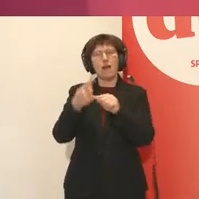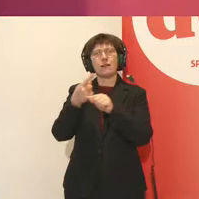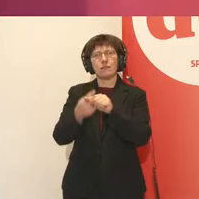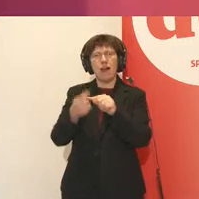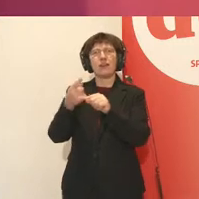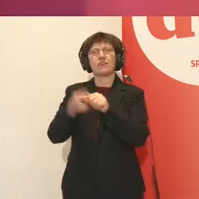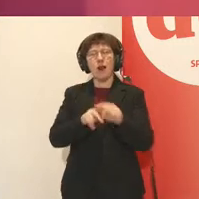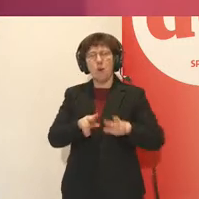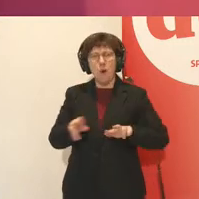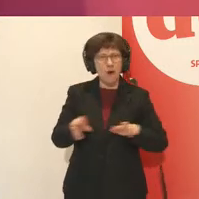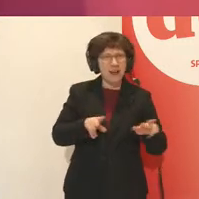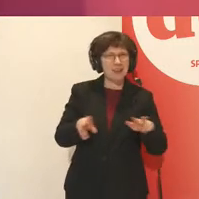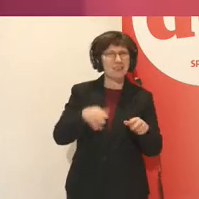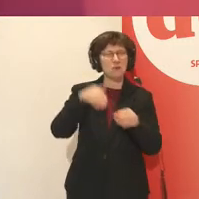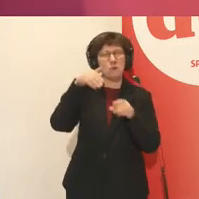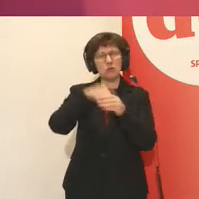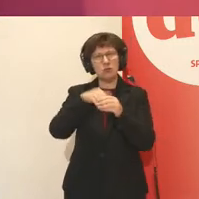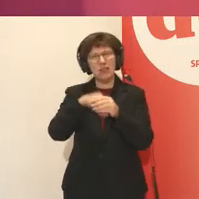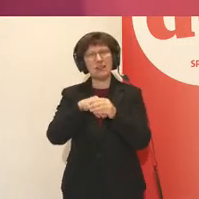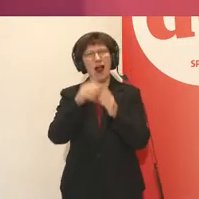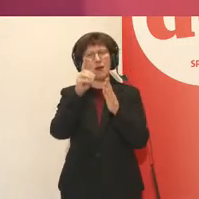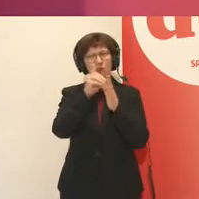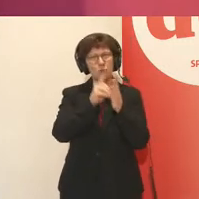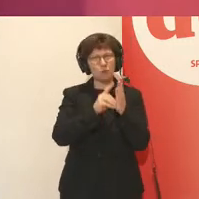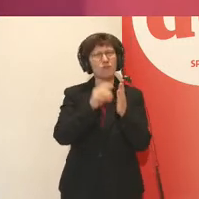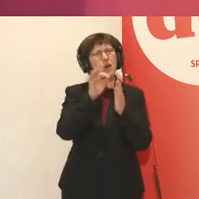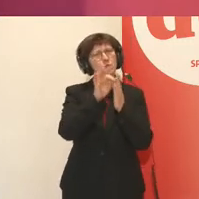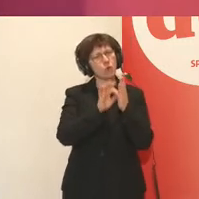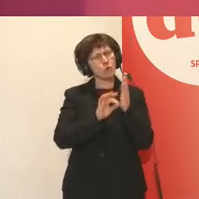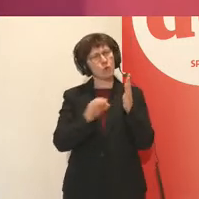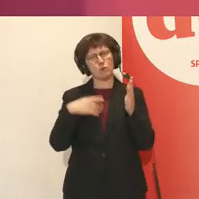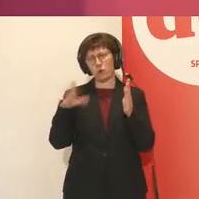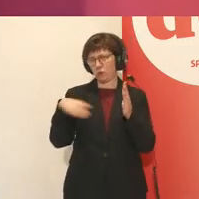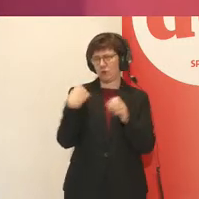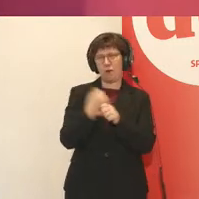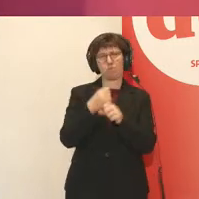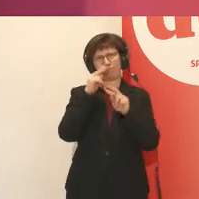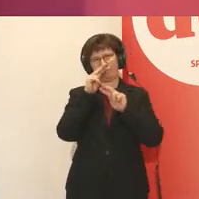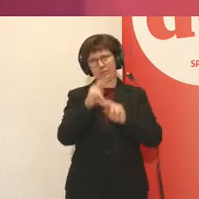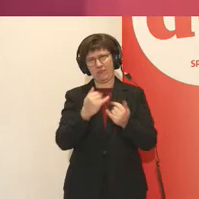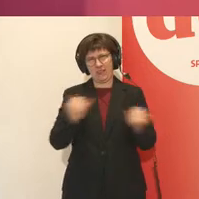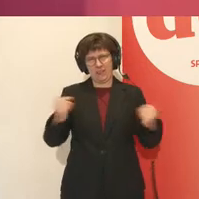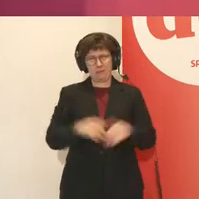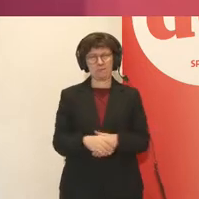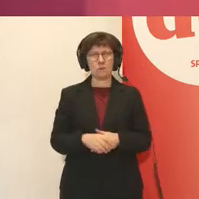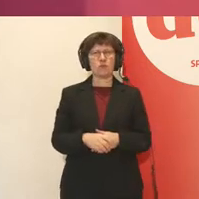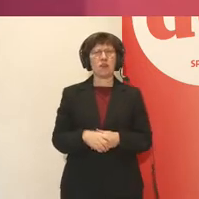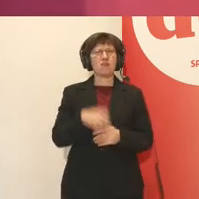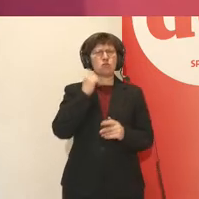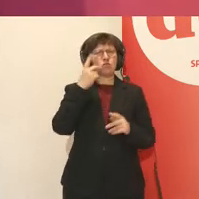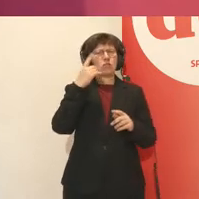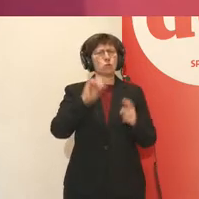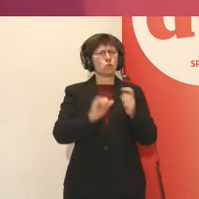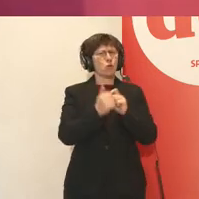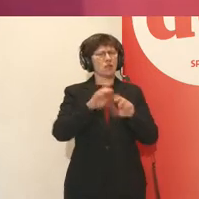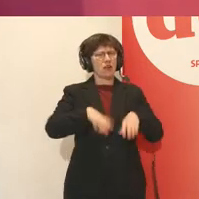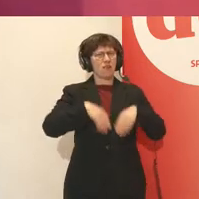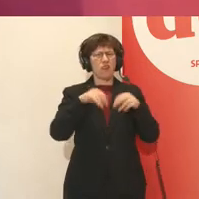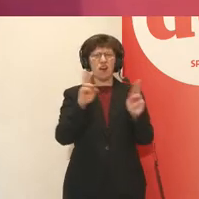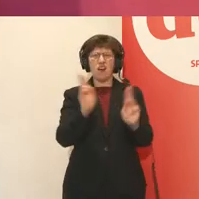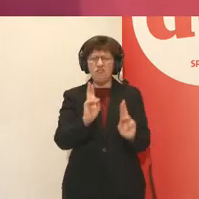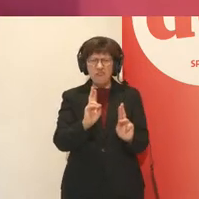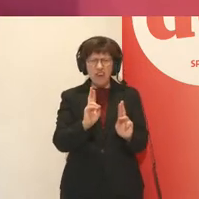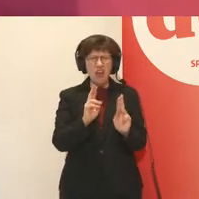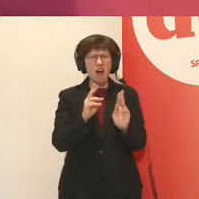organisatorischen und inhaltlichen punkte abarbeiten vielleicht fangen wir jetzt erstmal noch mal an wer ist